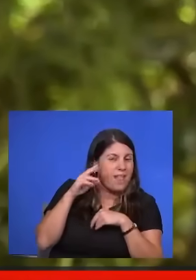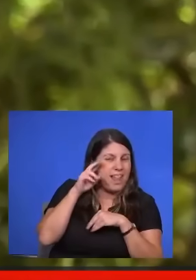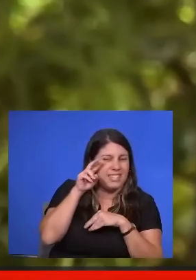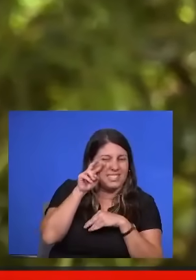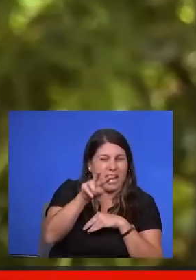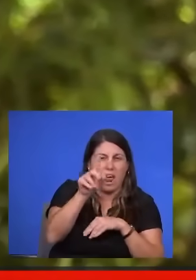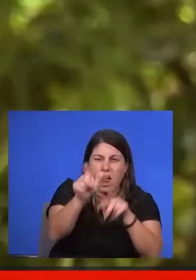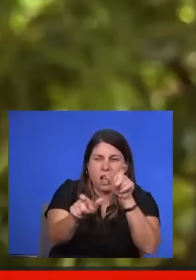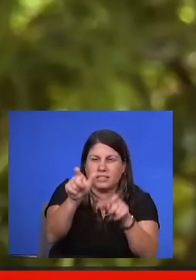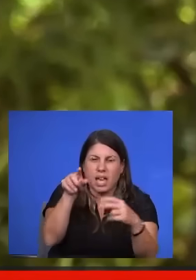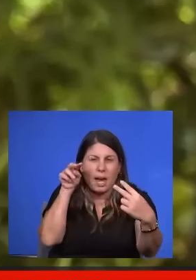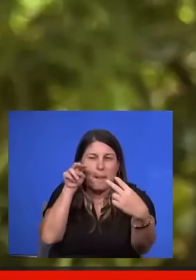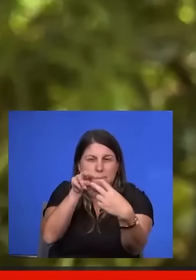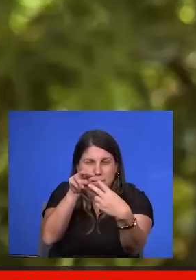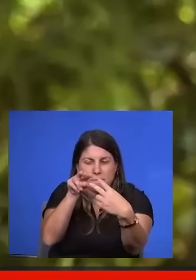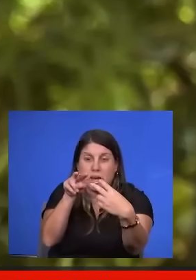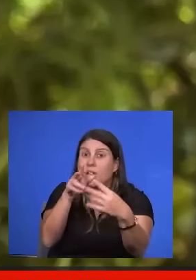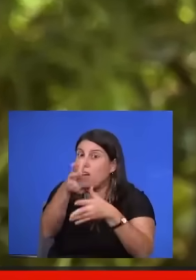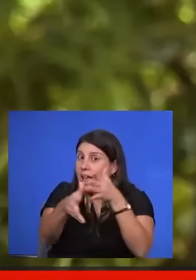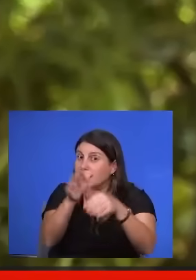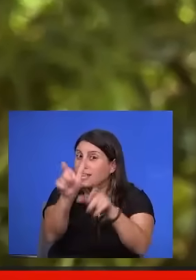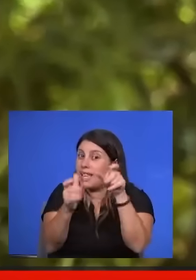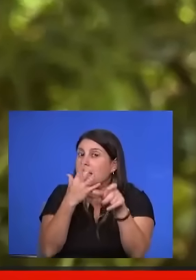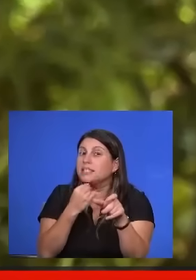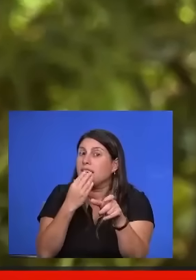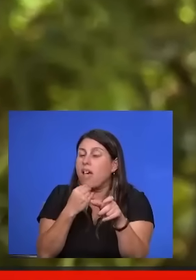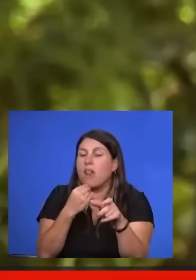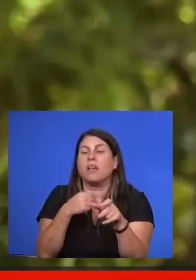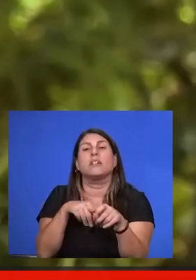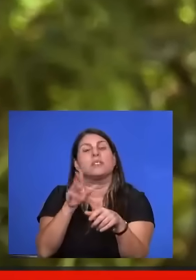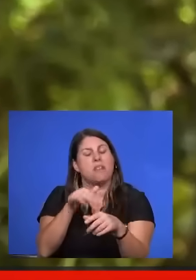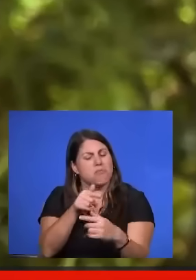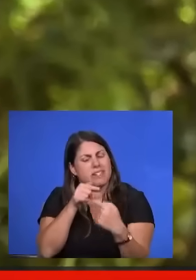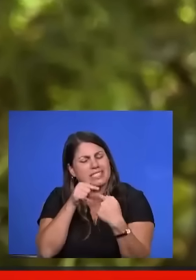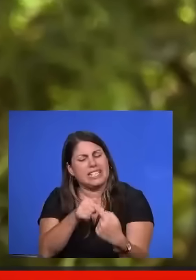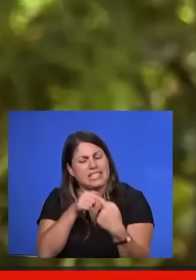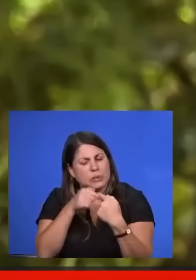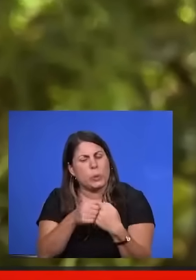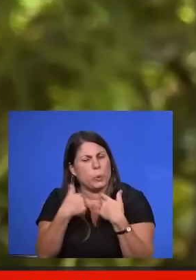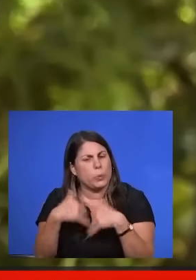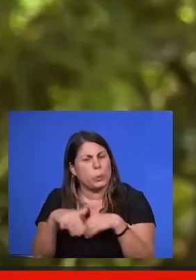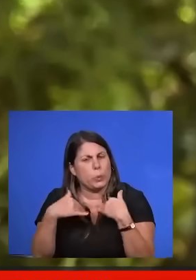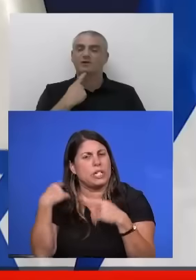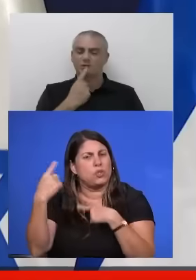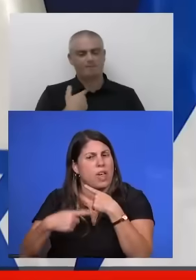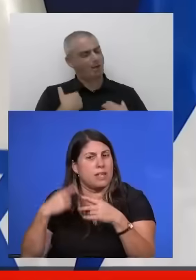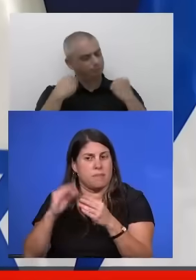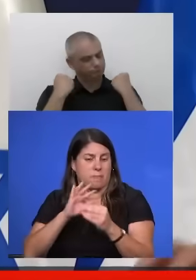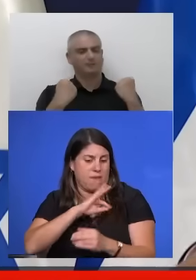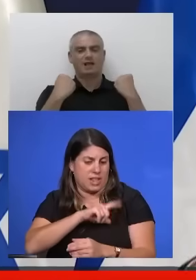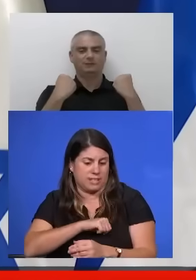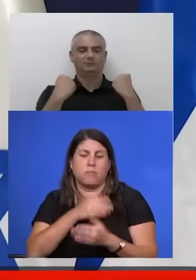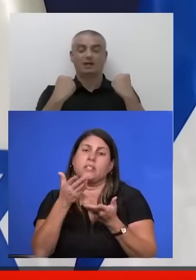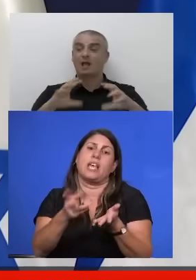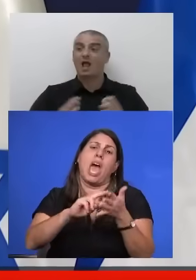ולהגיד להם, אזרחי ישראל, יש לנו סכסוך מר וארוך שנים עם הפלסטינים. זו תוכניתי. לשאול את